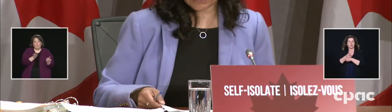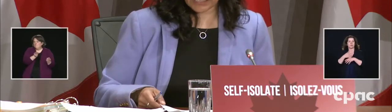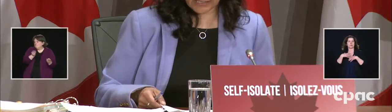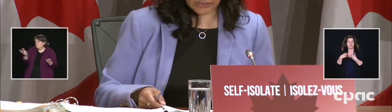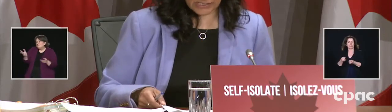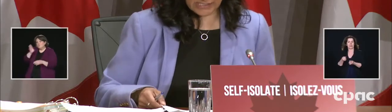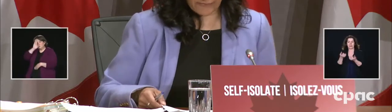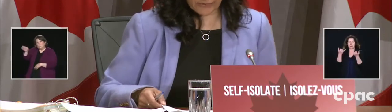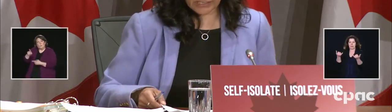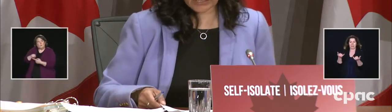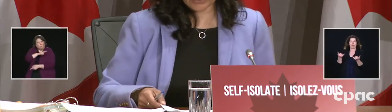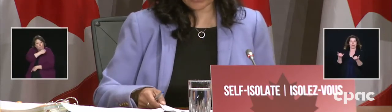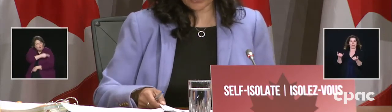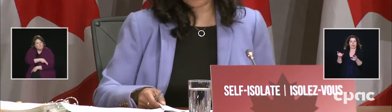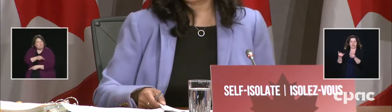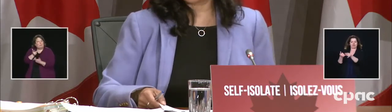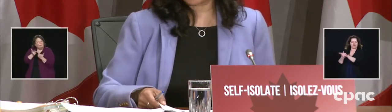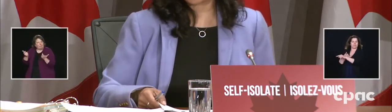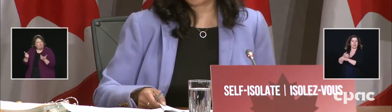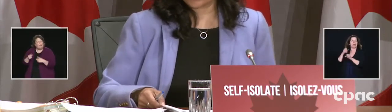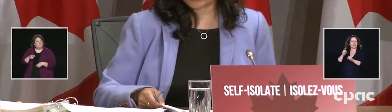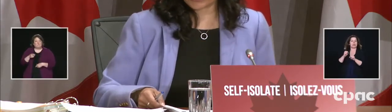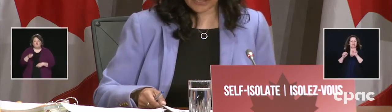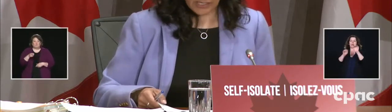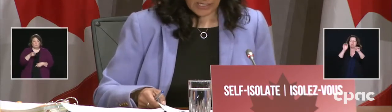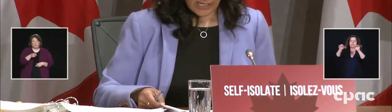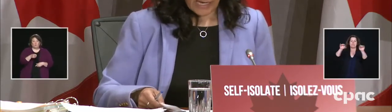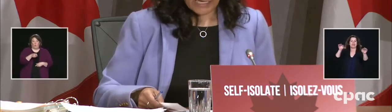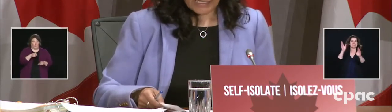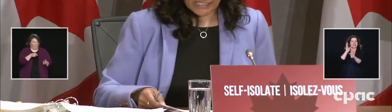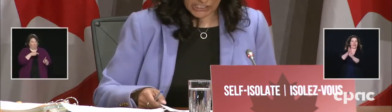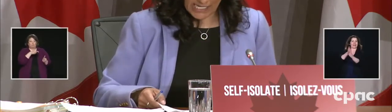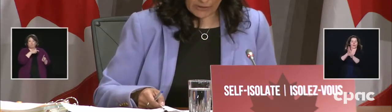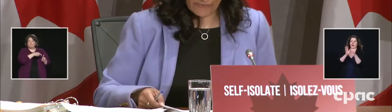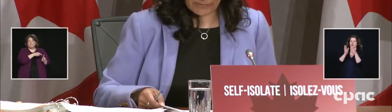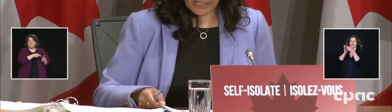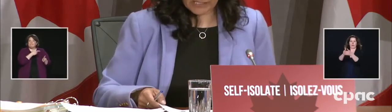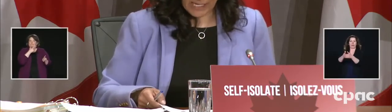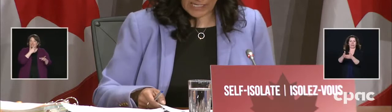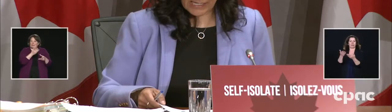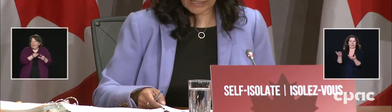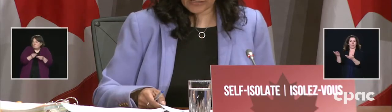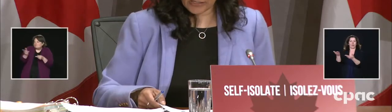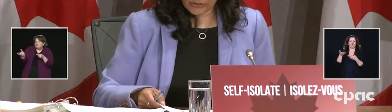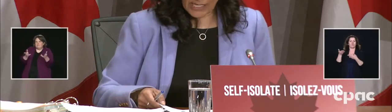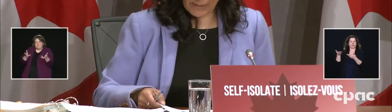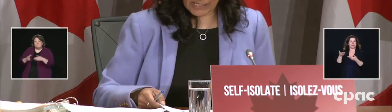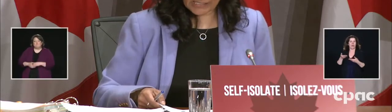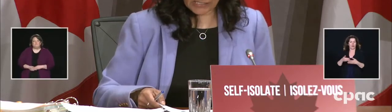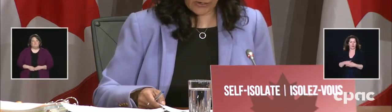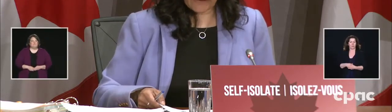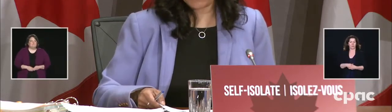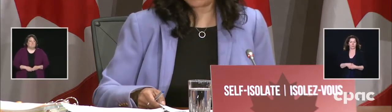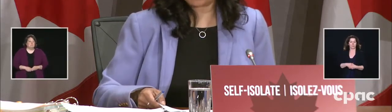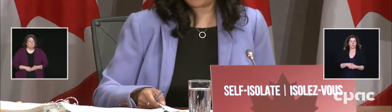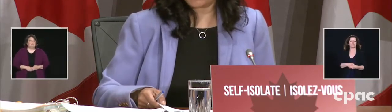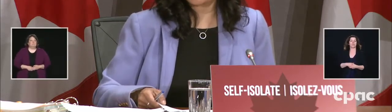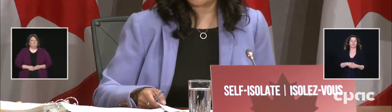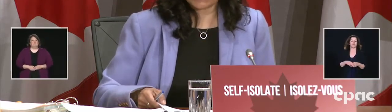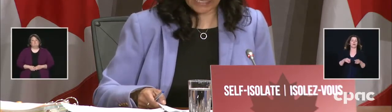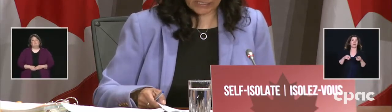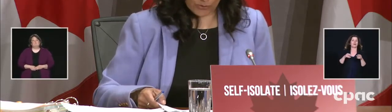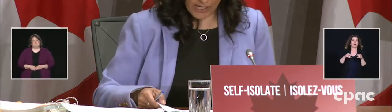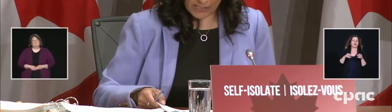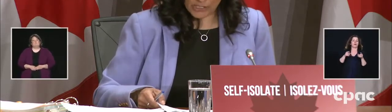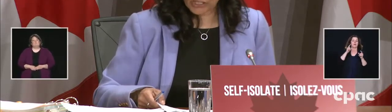de certains de ces fournisseurs ou d'autres sources. À l'échelle gouvernementale et en collaboration avec les